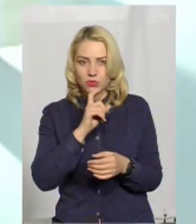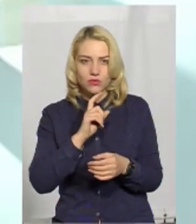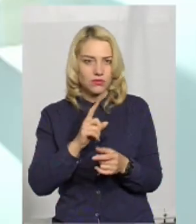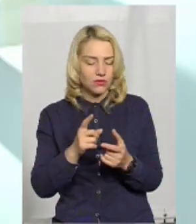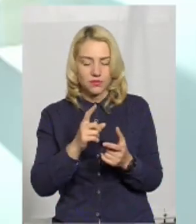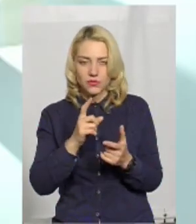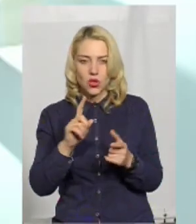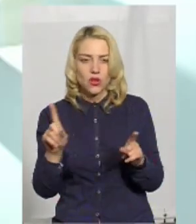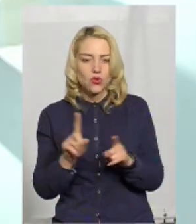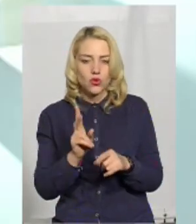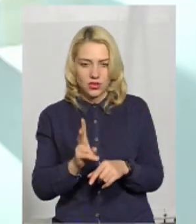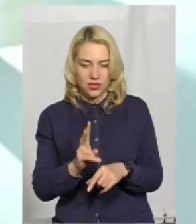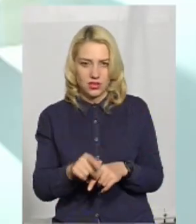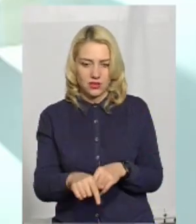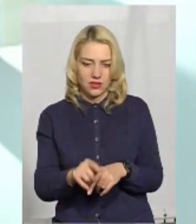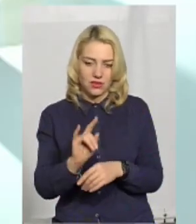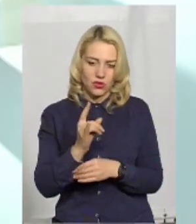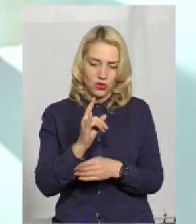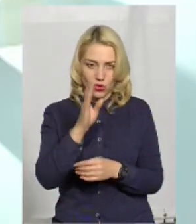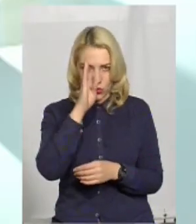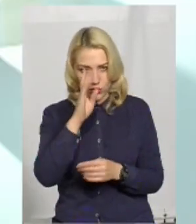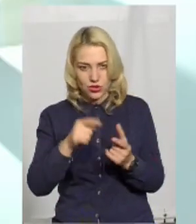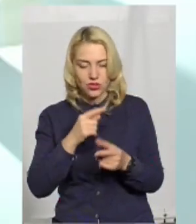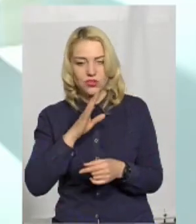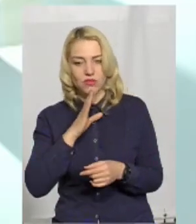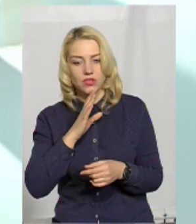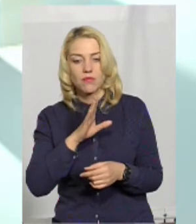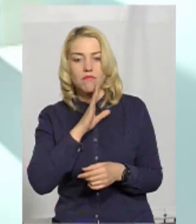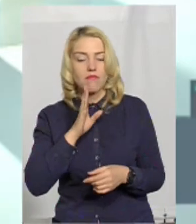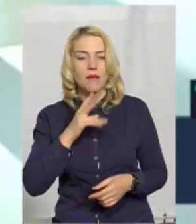це хлопчик. Мама засуджена, але станом на...